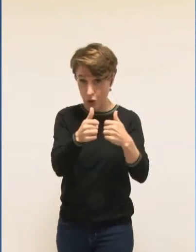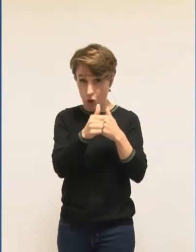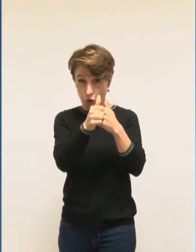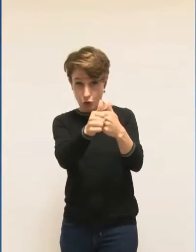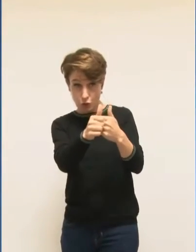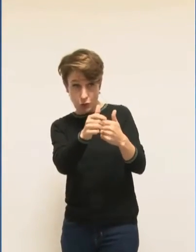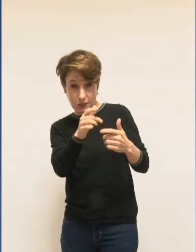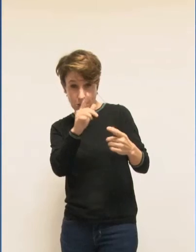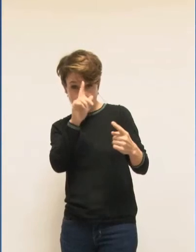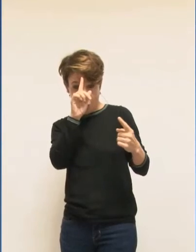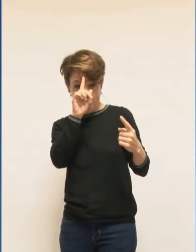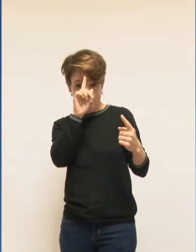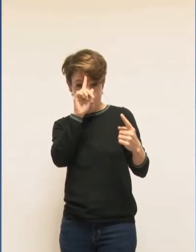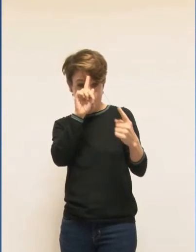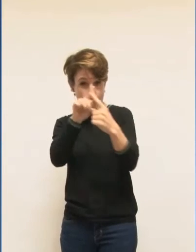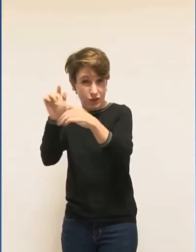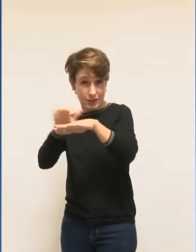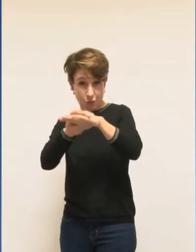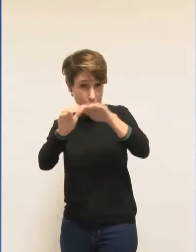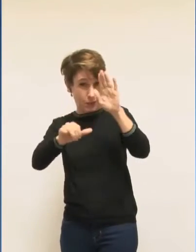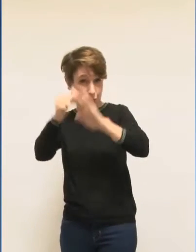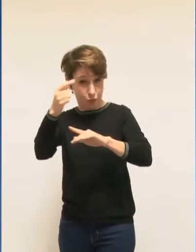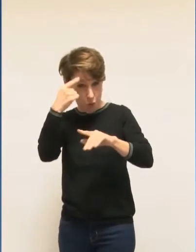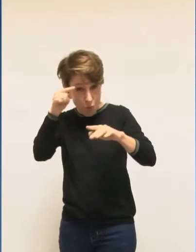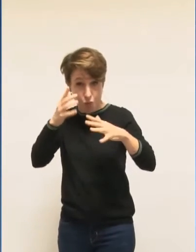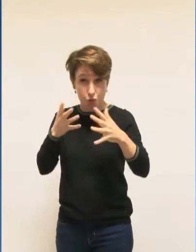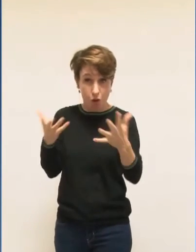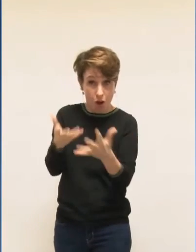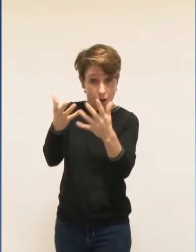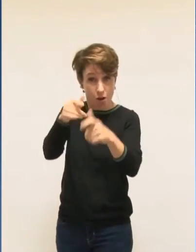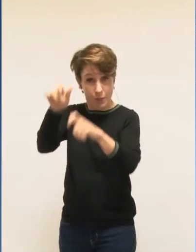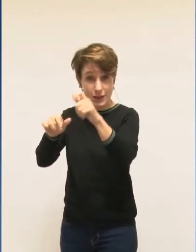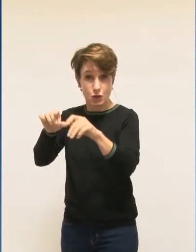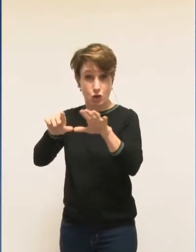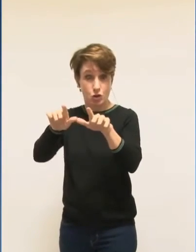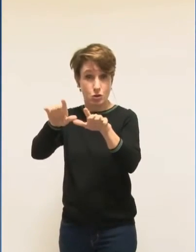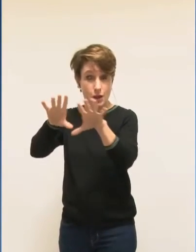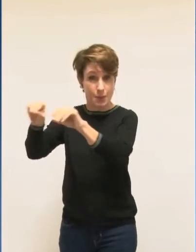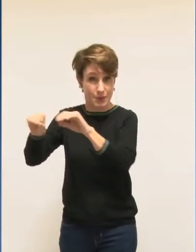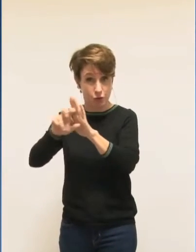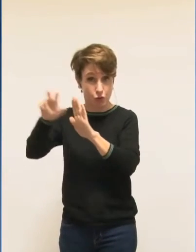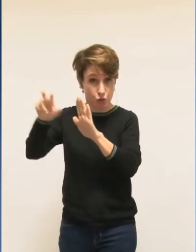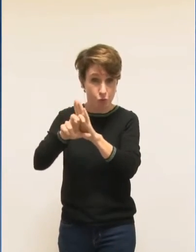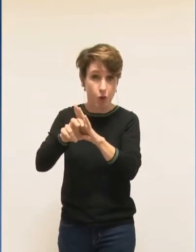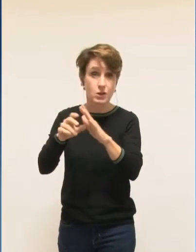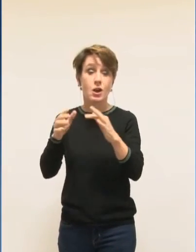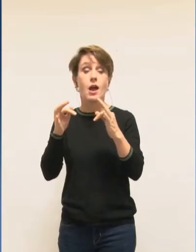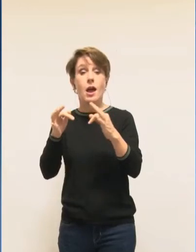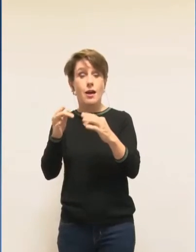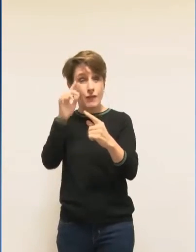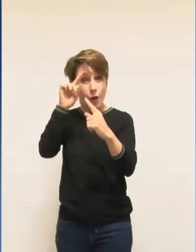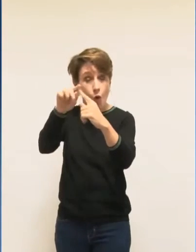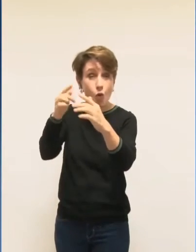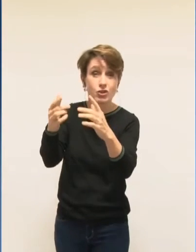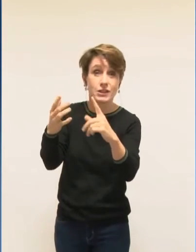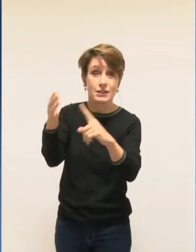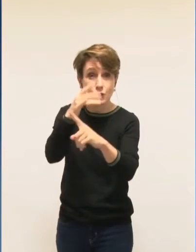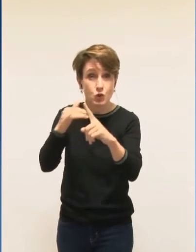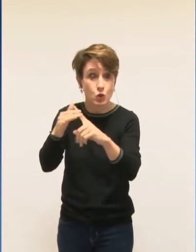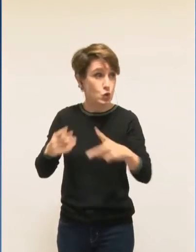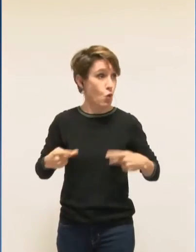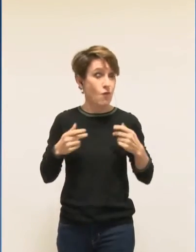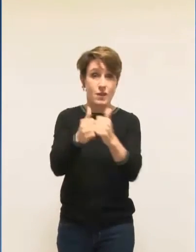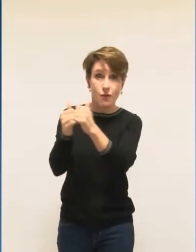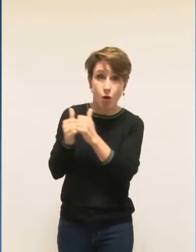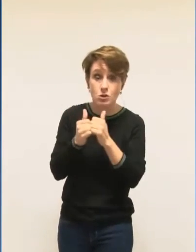des Grenobloises et des Grenoblois, notamment du point de vue de la transition écologique, des enjeux sociétaux, des enjeux sociaux, du vivre ensemble,